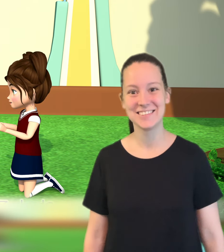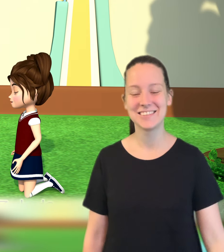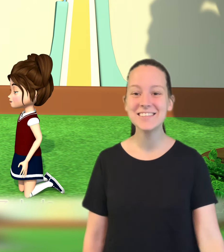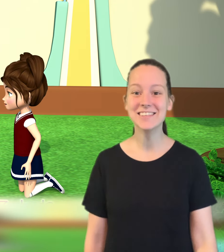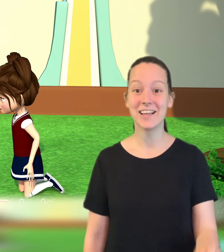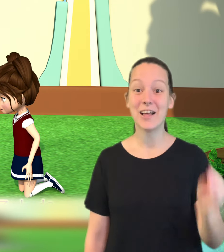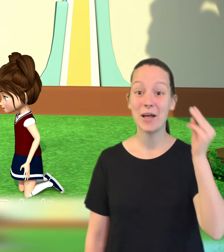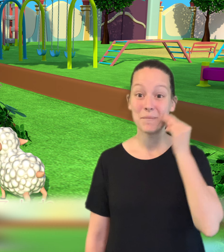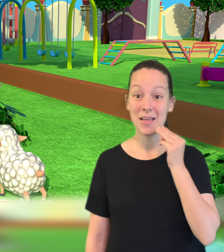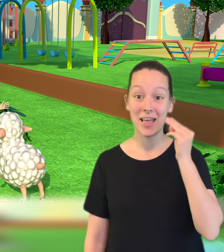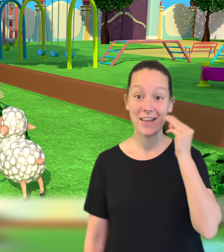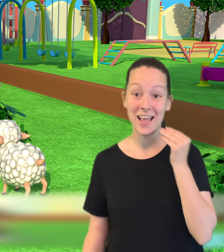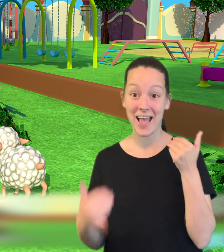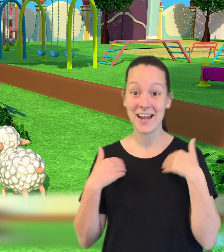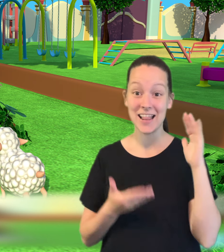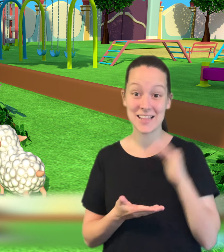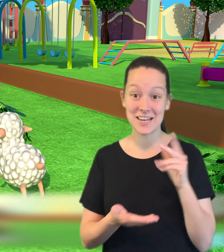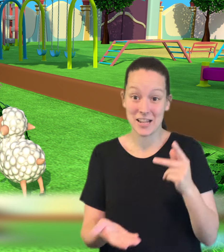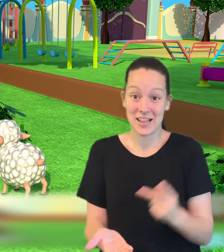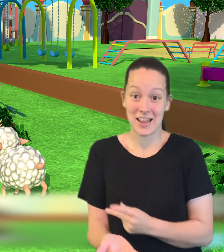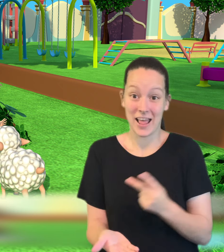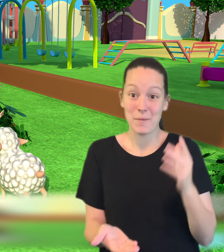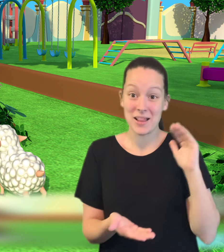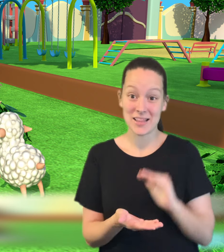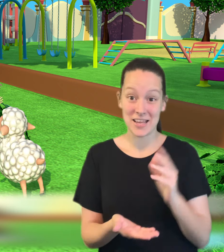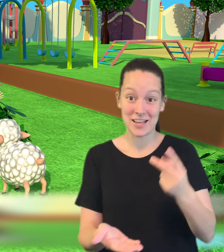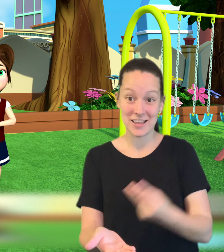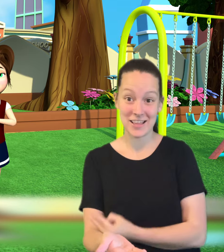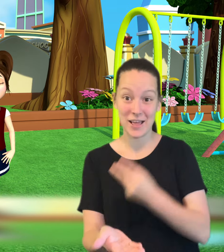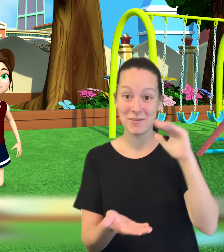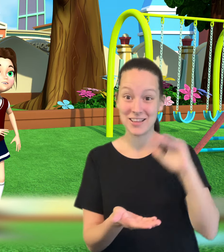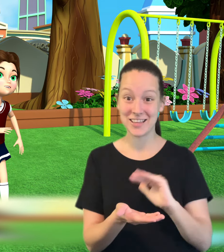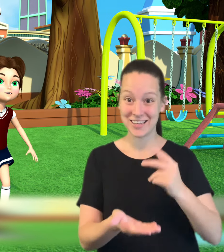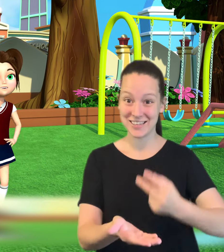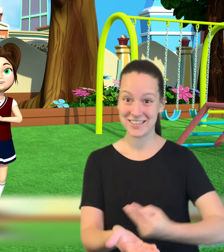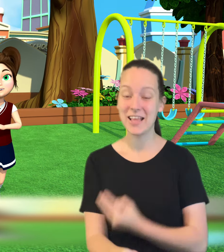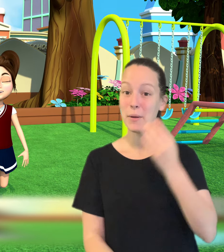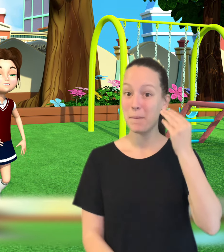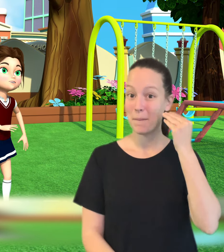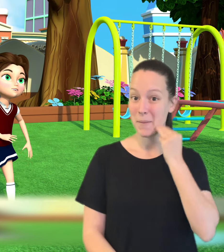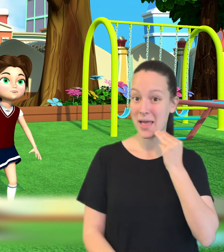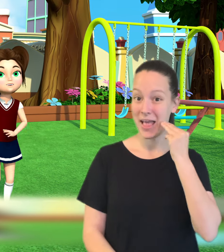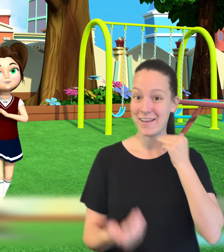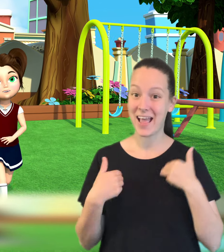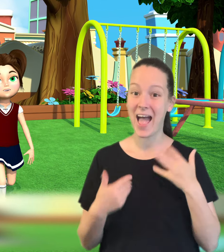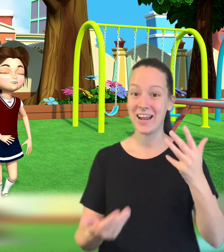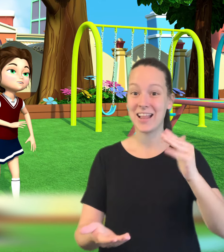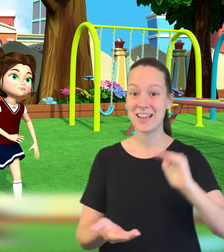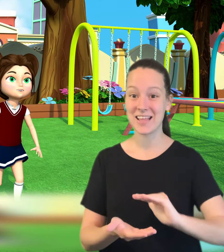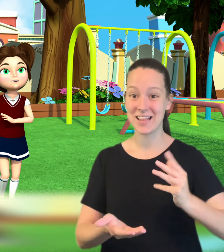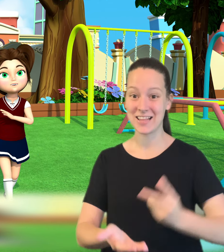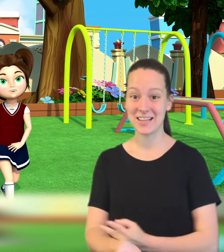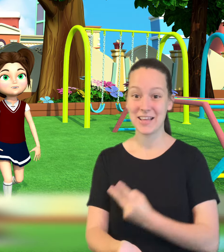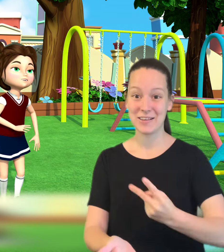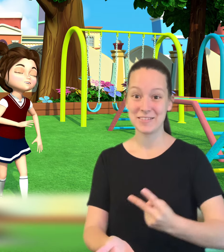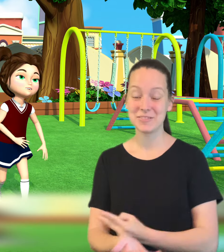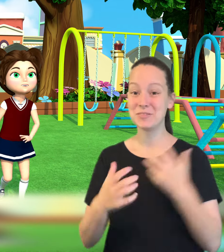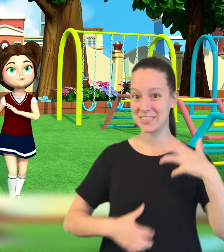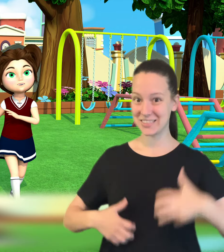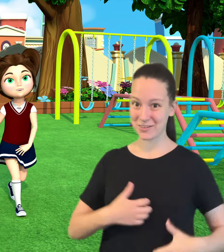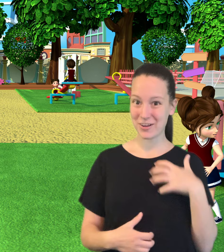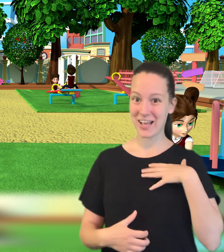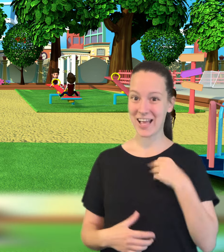真白よねどこでもついていくついていくついていくどこでも